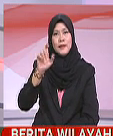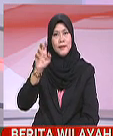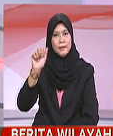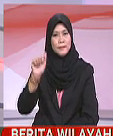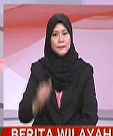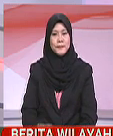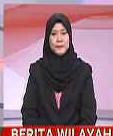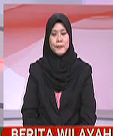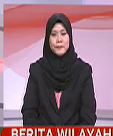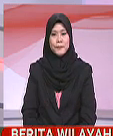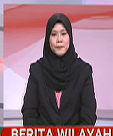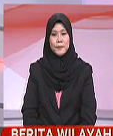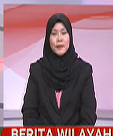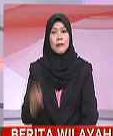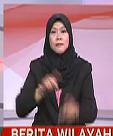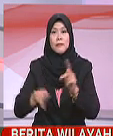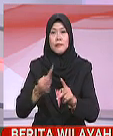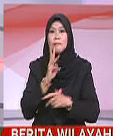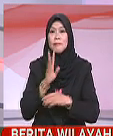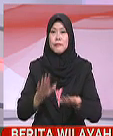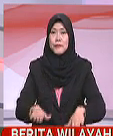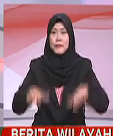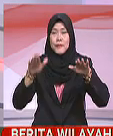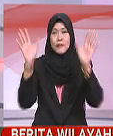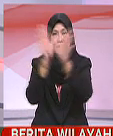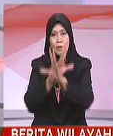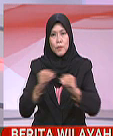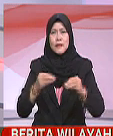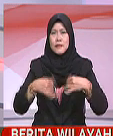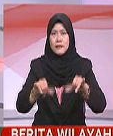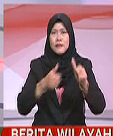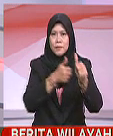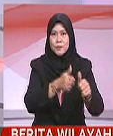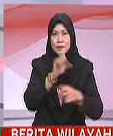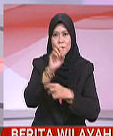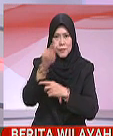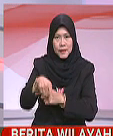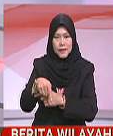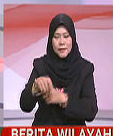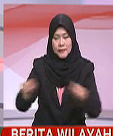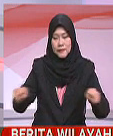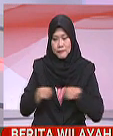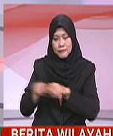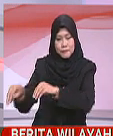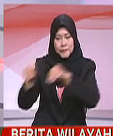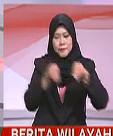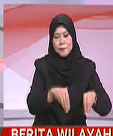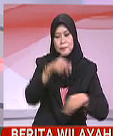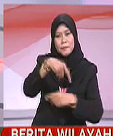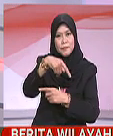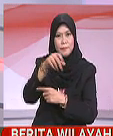Hazimah, terima kasih. Baiklah, penduduk terjejas banjir di Sarawak terus patuh dengan SOP di Pusat Pemindahan